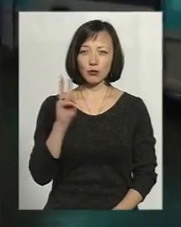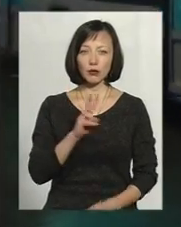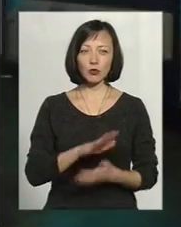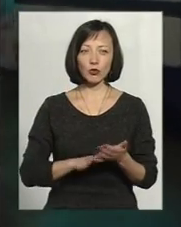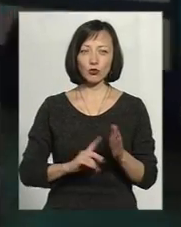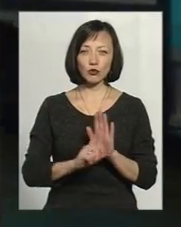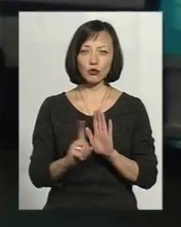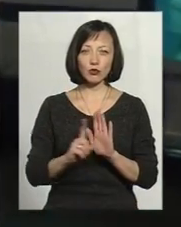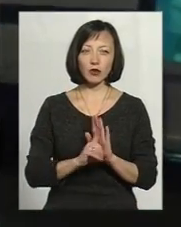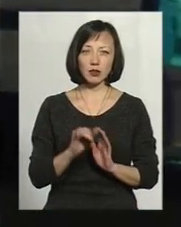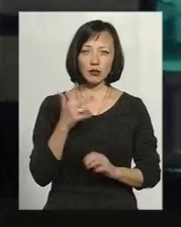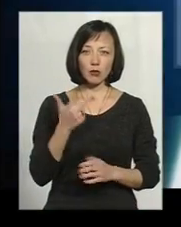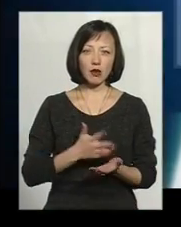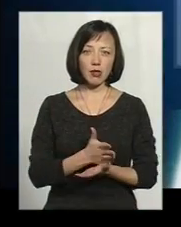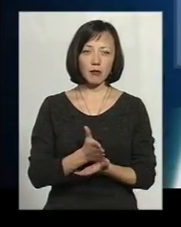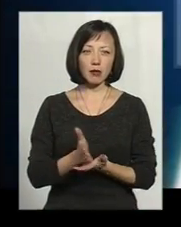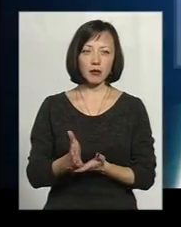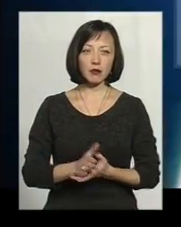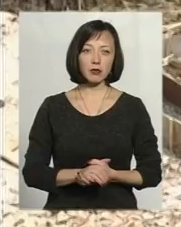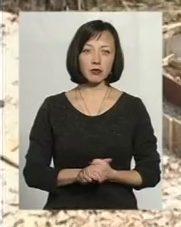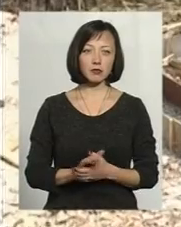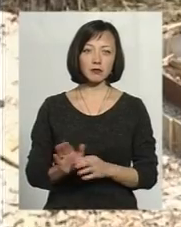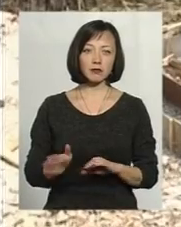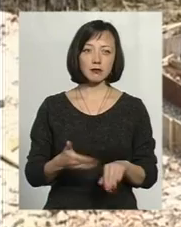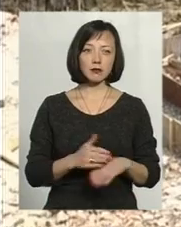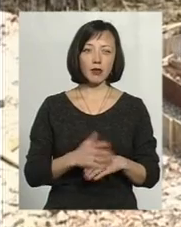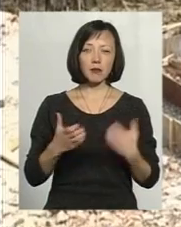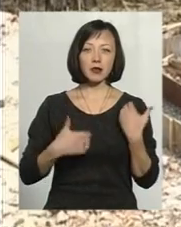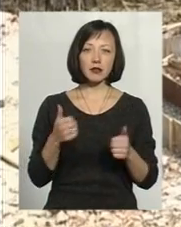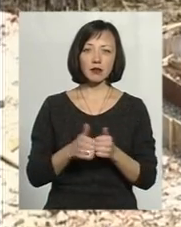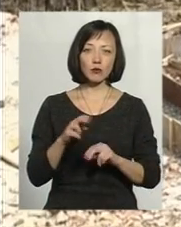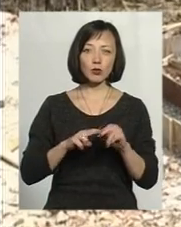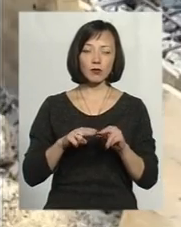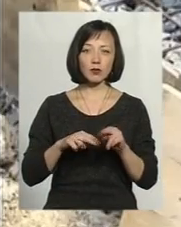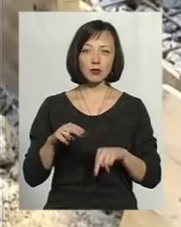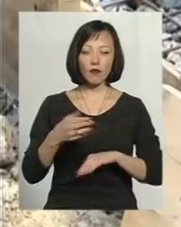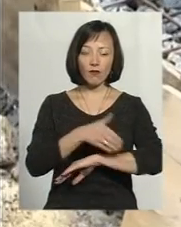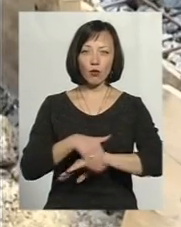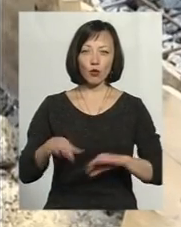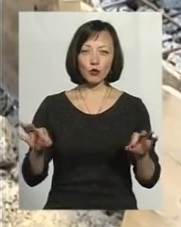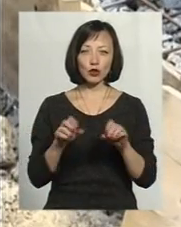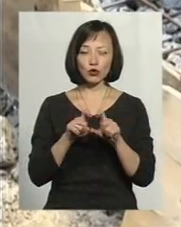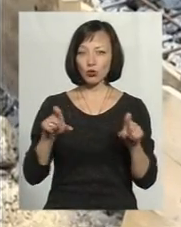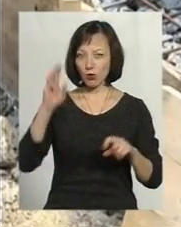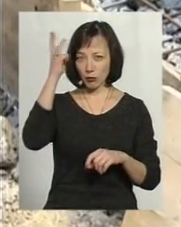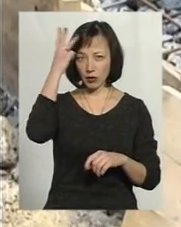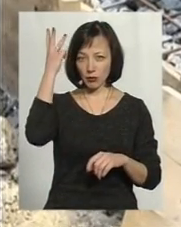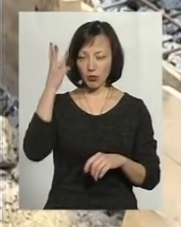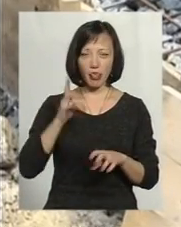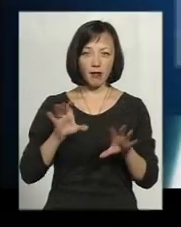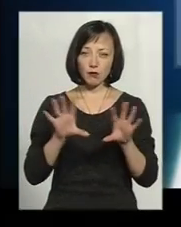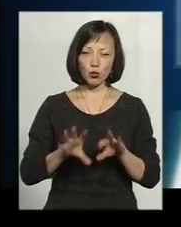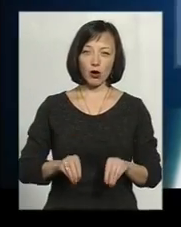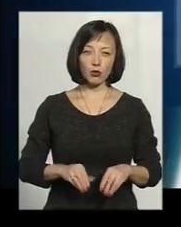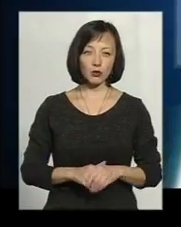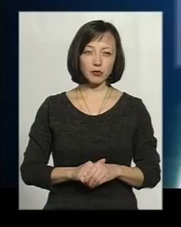продовжують курсувати за трьома напрямками. Пристрасті навколо будівництва у дворі музичної школи в обласному центрі не